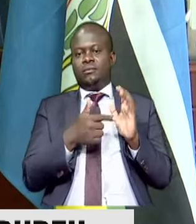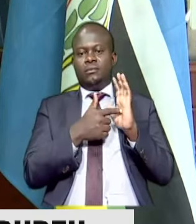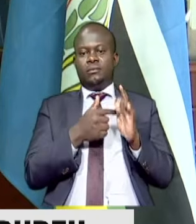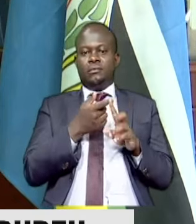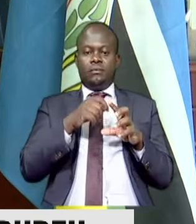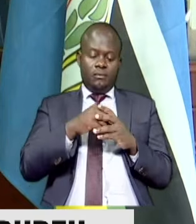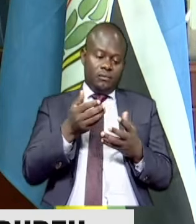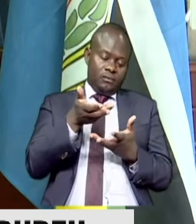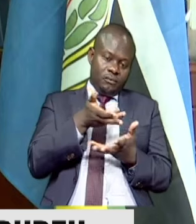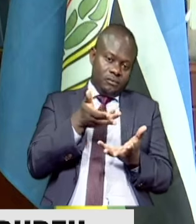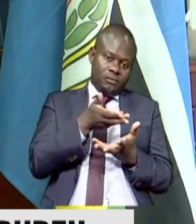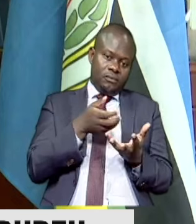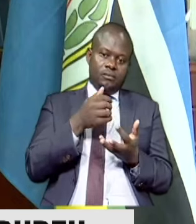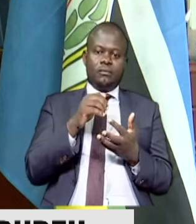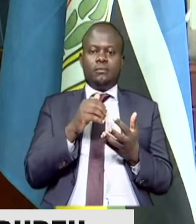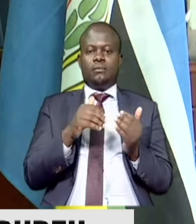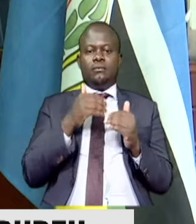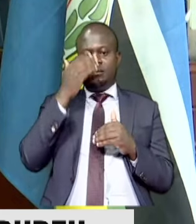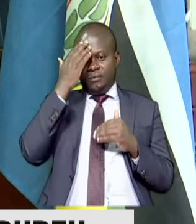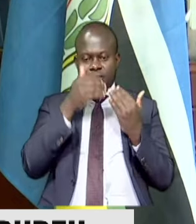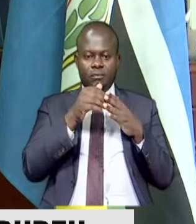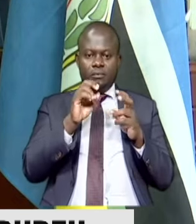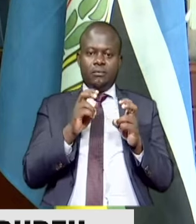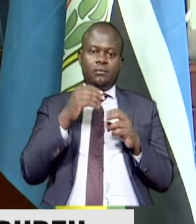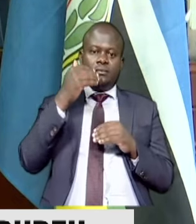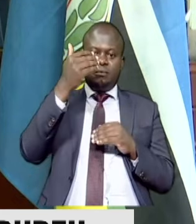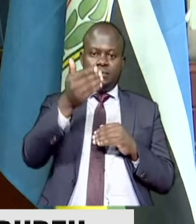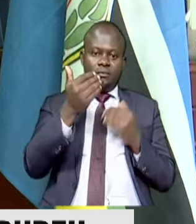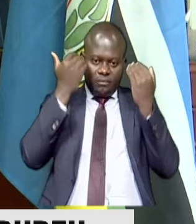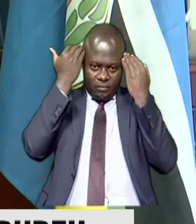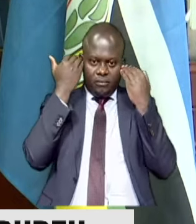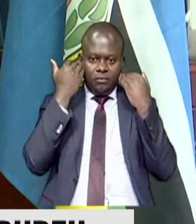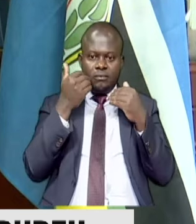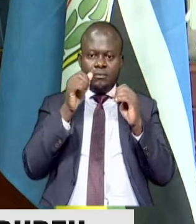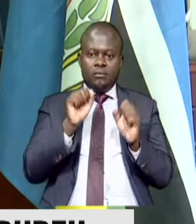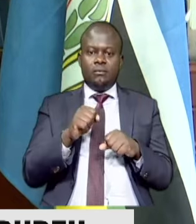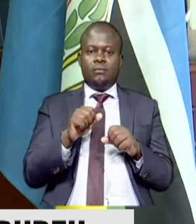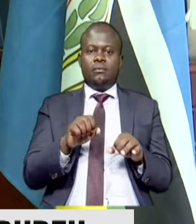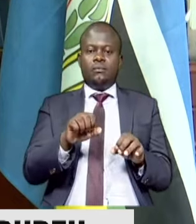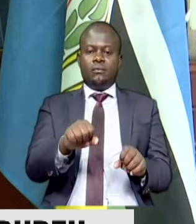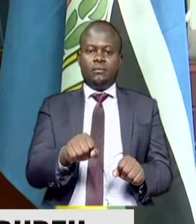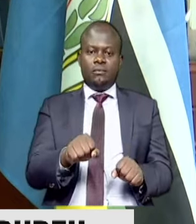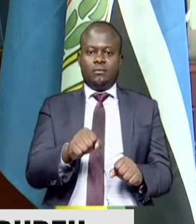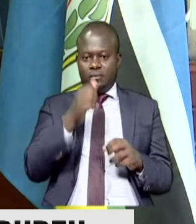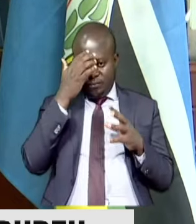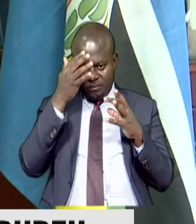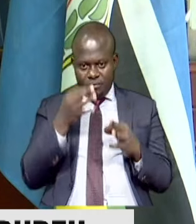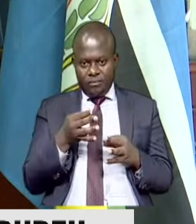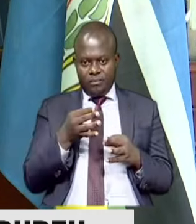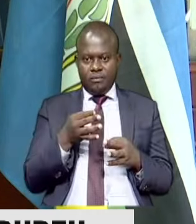mu isesengo cyangwa investigation kugira ngo noneho urukiko rushobore gufata umwanzuro